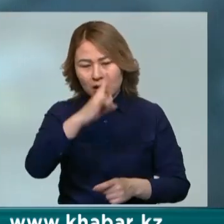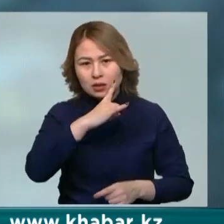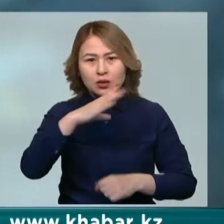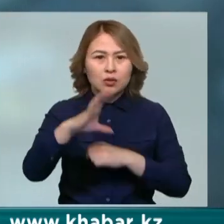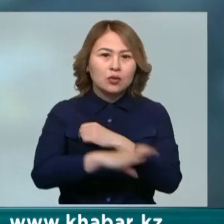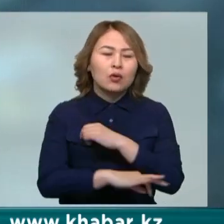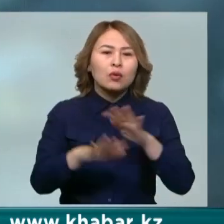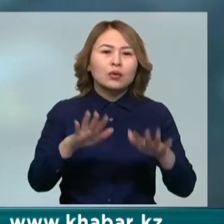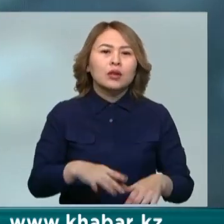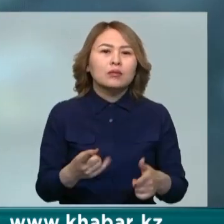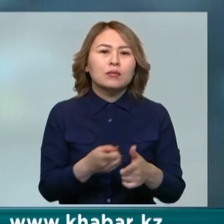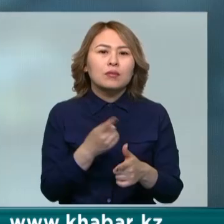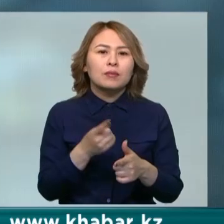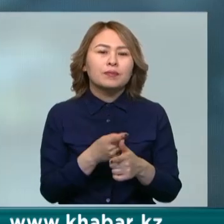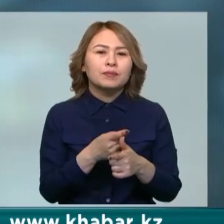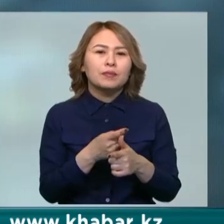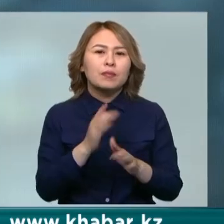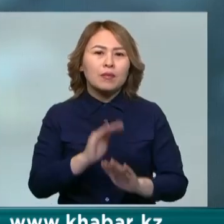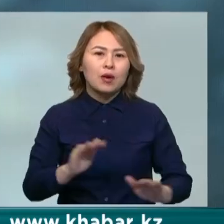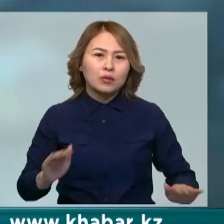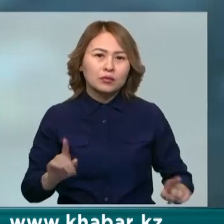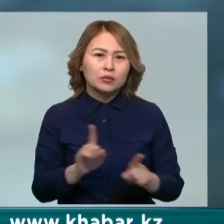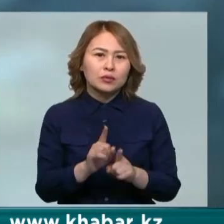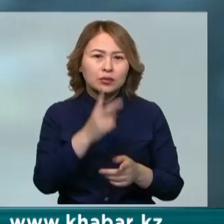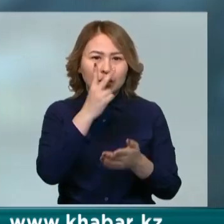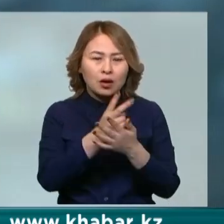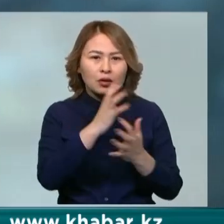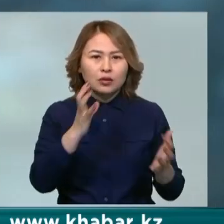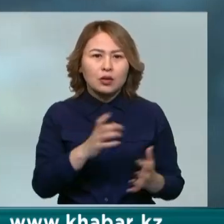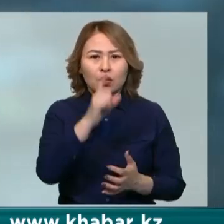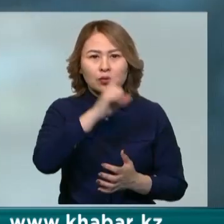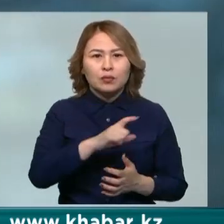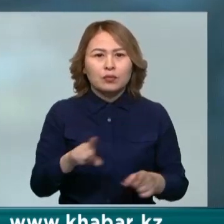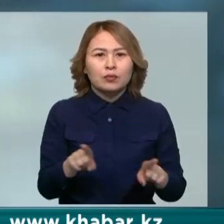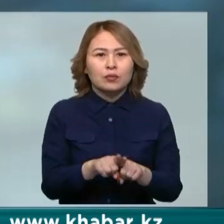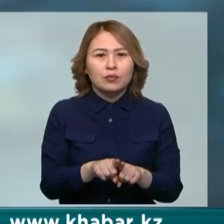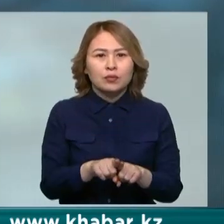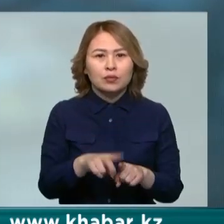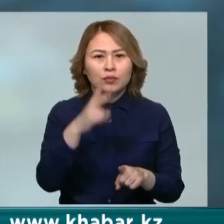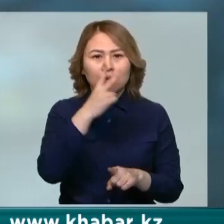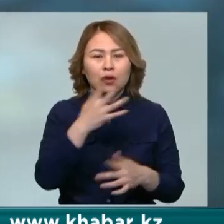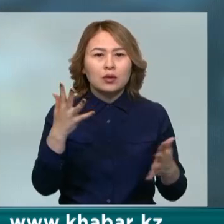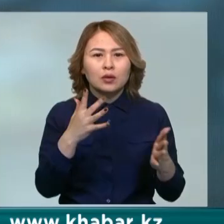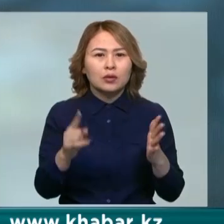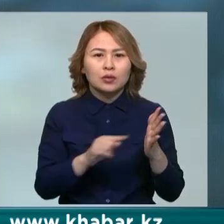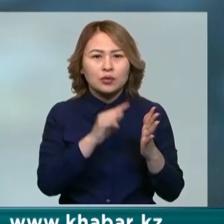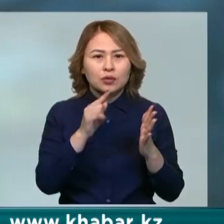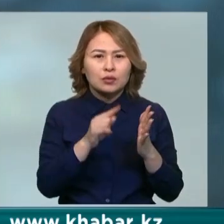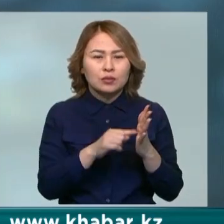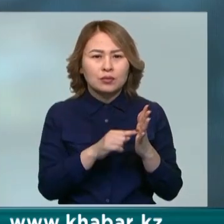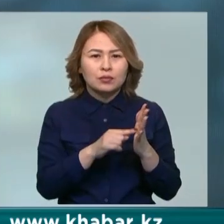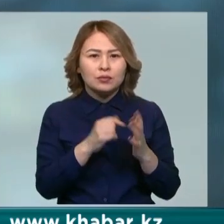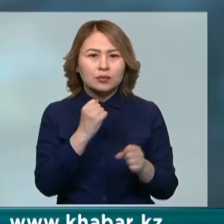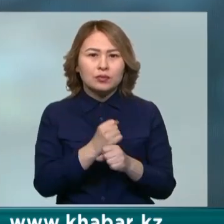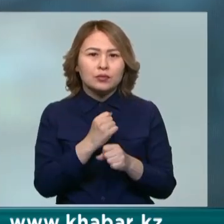мақалада Қазақстан соңғы орындардың бірінде. Баланы бауыр ретінде көретін біздің жұрт үшін бұл көрсеткіш қандай дәйектерге сүйеніп